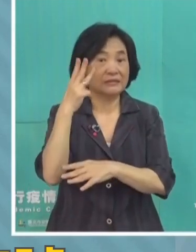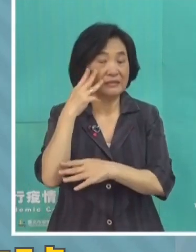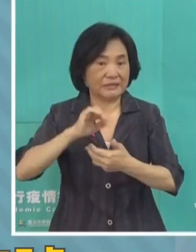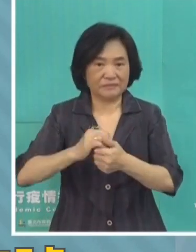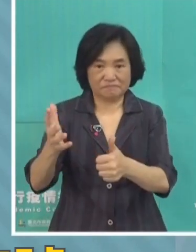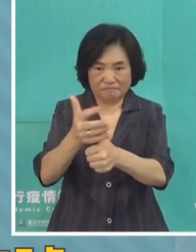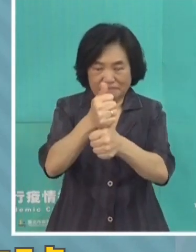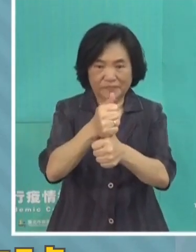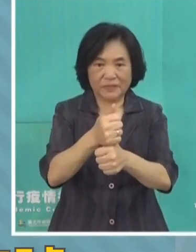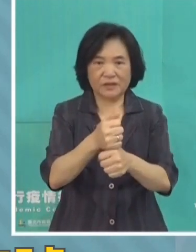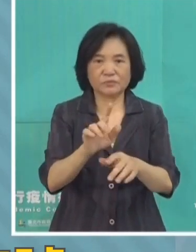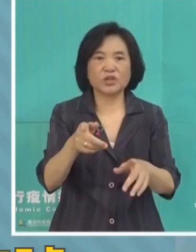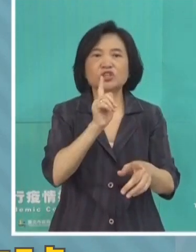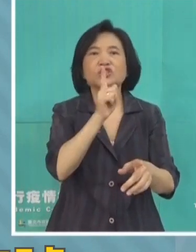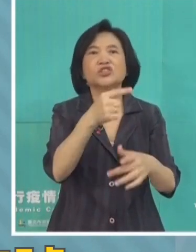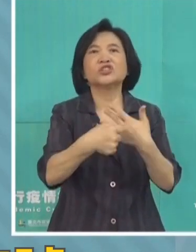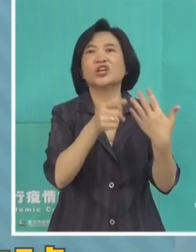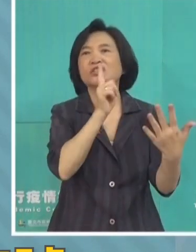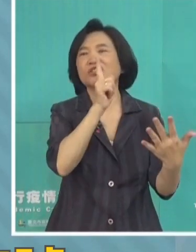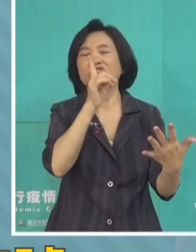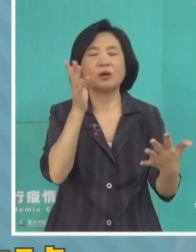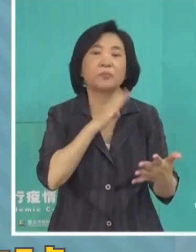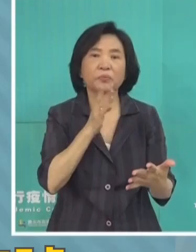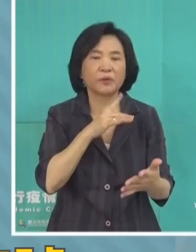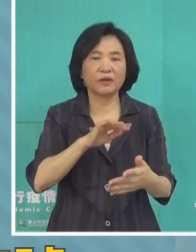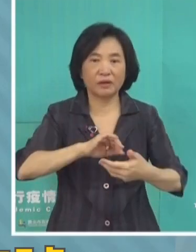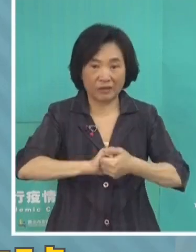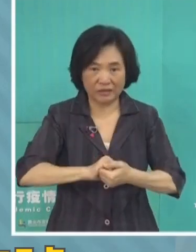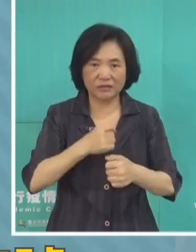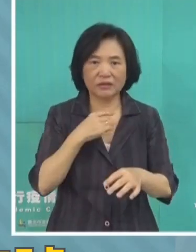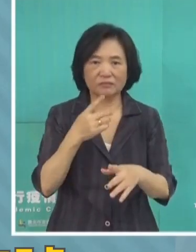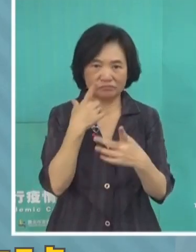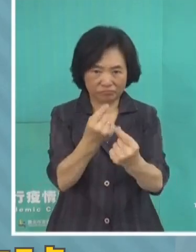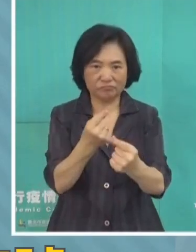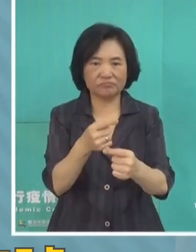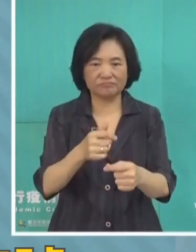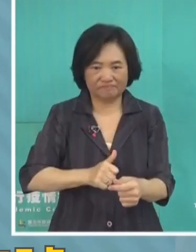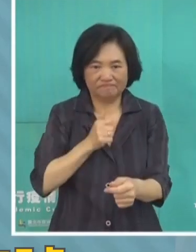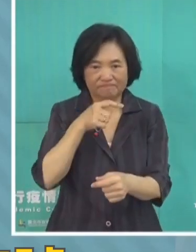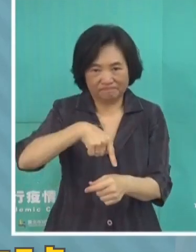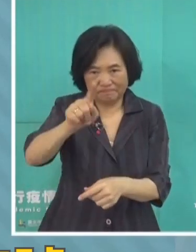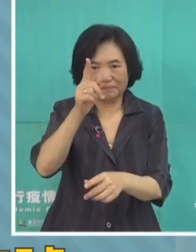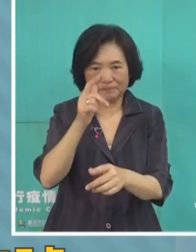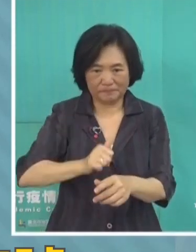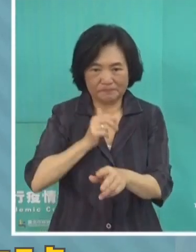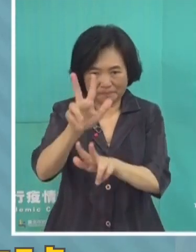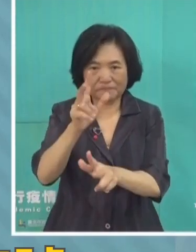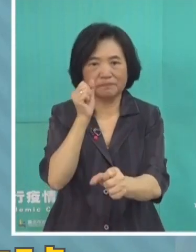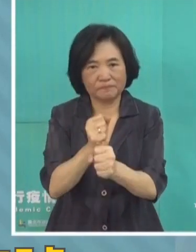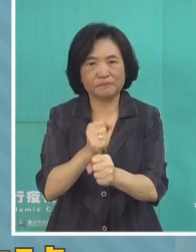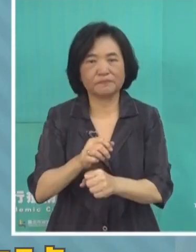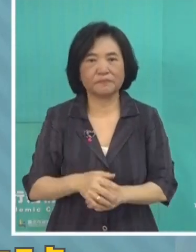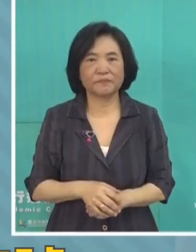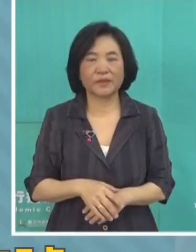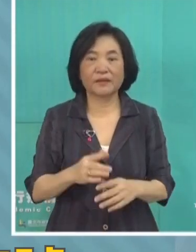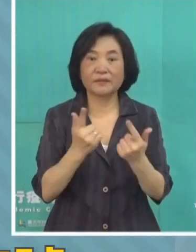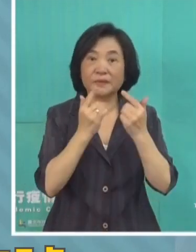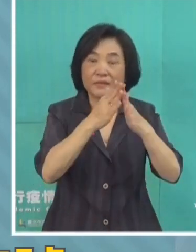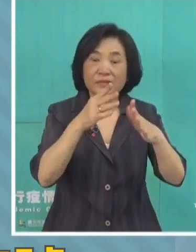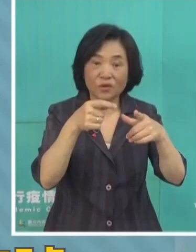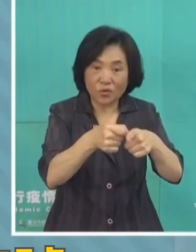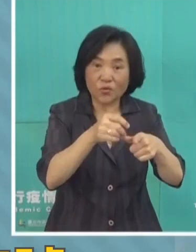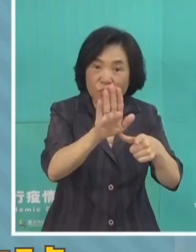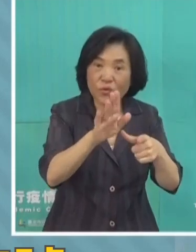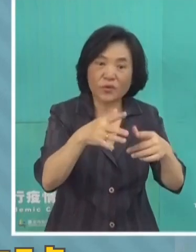行力，不是喊口号，就是说。我说要下这个命令下去，就要能够执行。你要知道，我们台北市哦，现在共有场馆要管制的